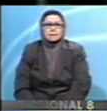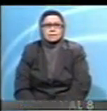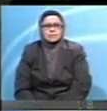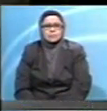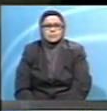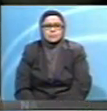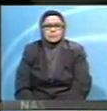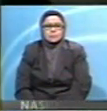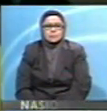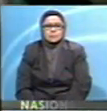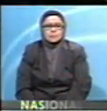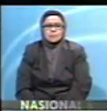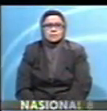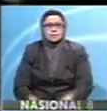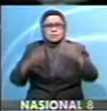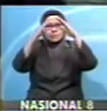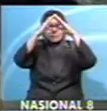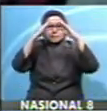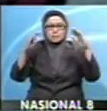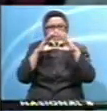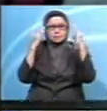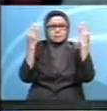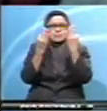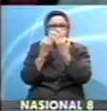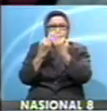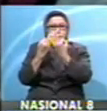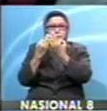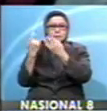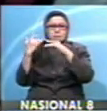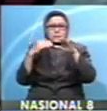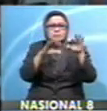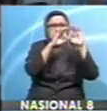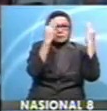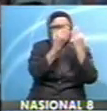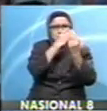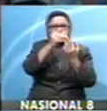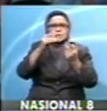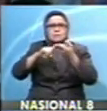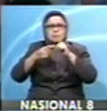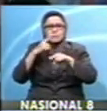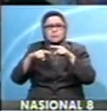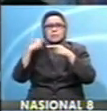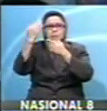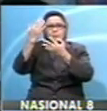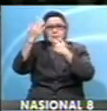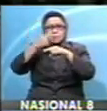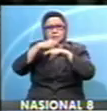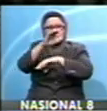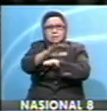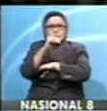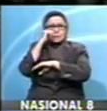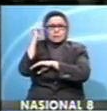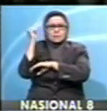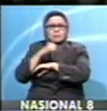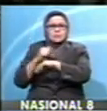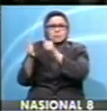semalam rumah keluarganya dipenuhi oleh keluarga dan sahwat handai yang menanti sejak petang semalam turut hadir untuk memberi penghormatan